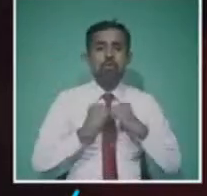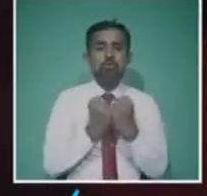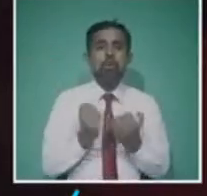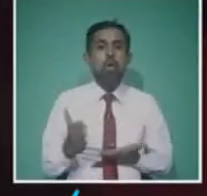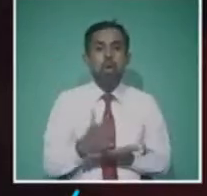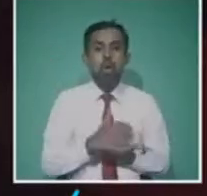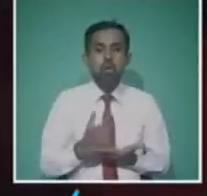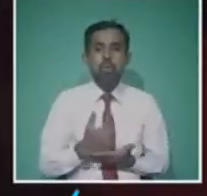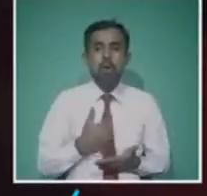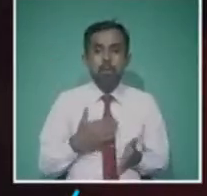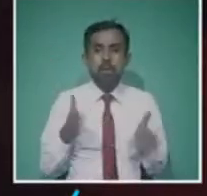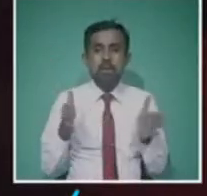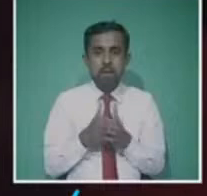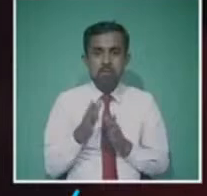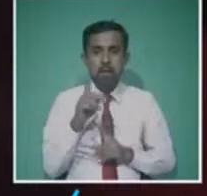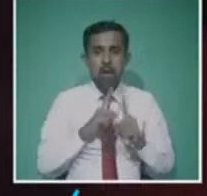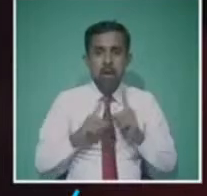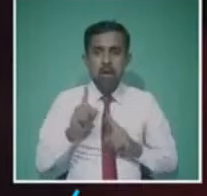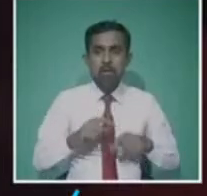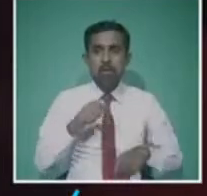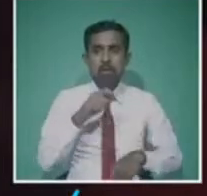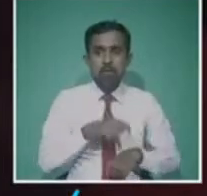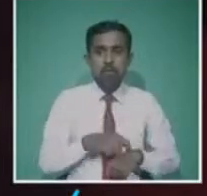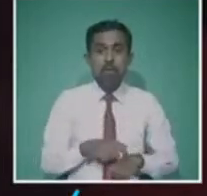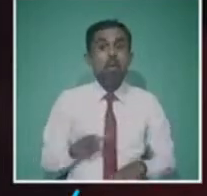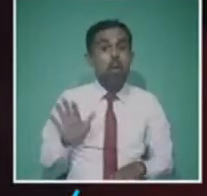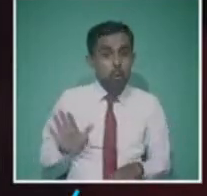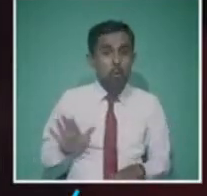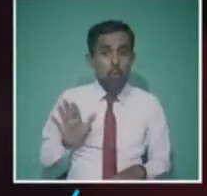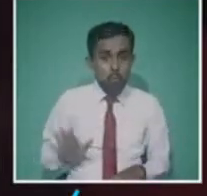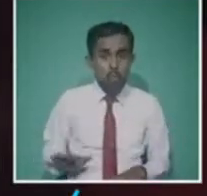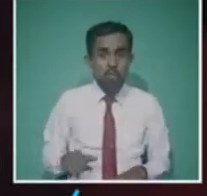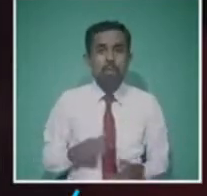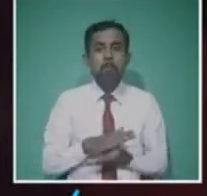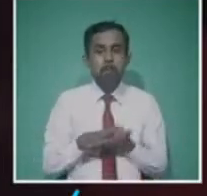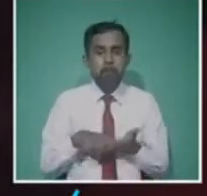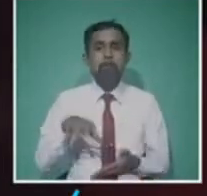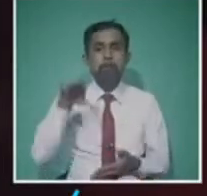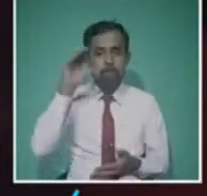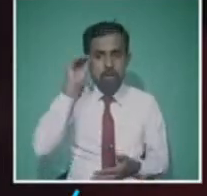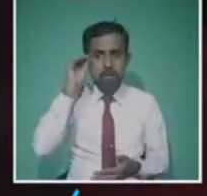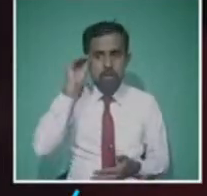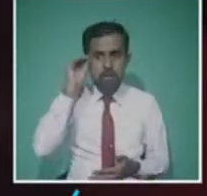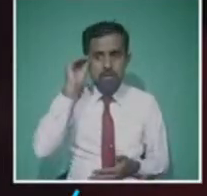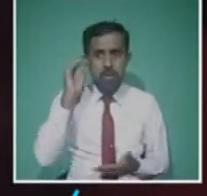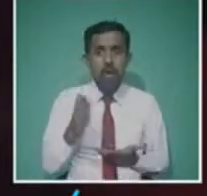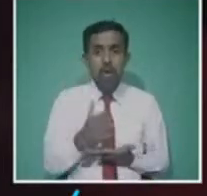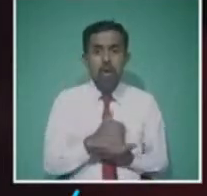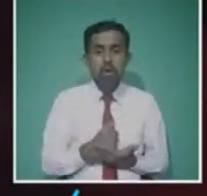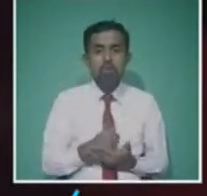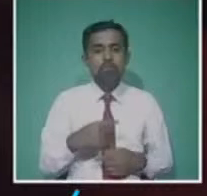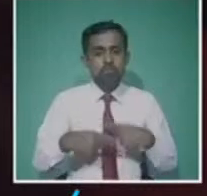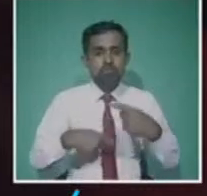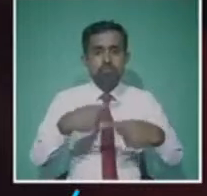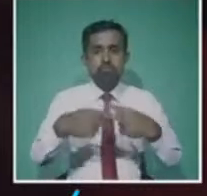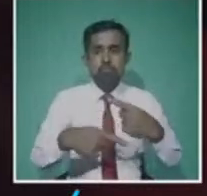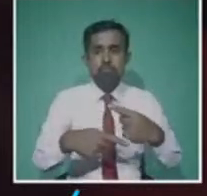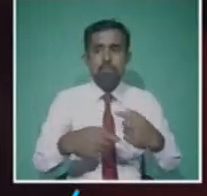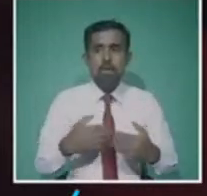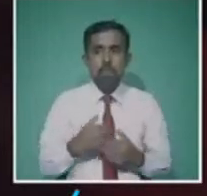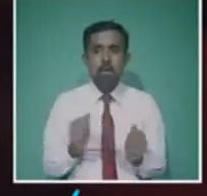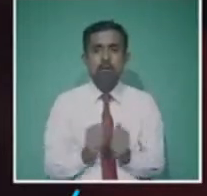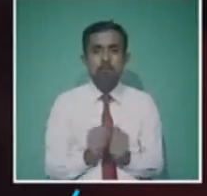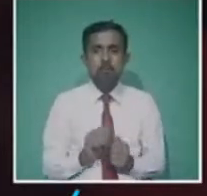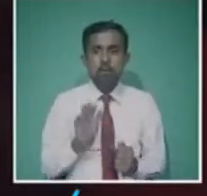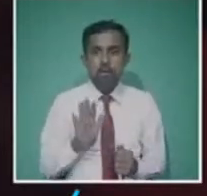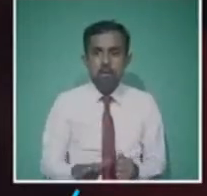සියල්ලම අපිත් එක්ක සාකච්ඡා කරපු අවස්ථාවලදී මේවා සිදු විය යුතු දේවල් හැටියට පිළිගෙන තියෙනවා. ඒ නිසා ඒවා සියල්ලම අකණ්ඩව සිදු කිරීම සඳහා අපි